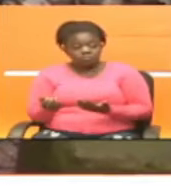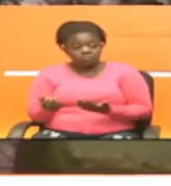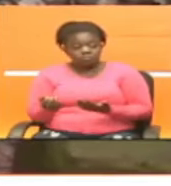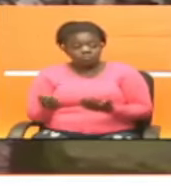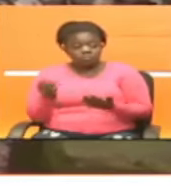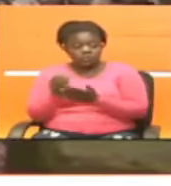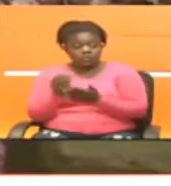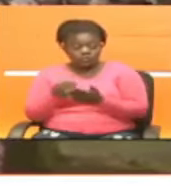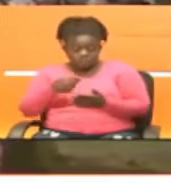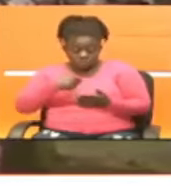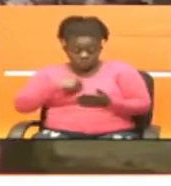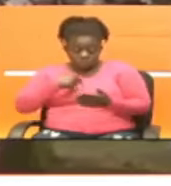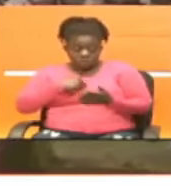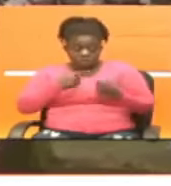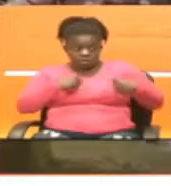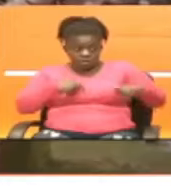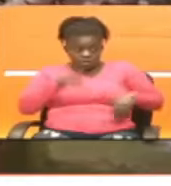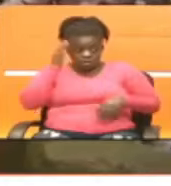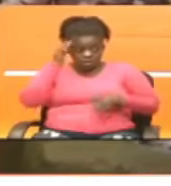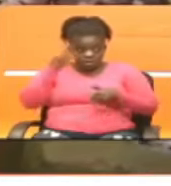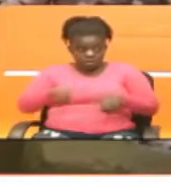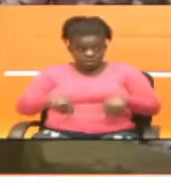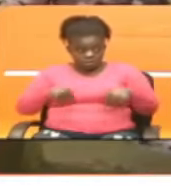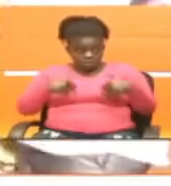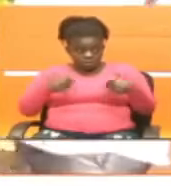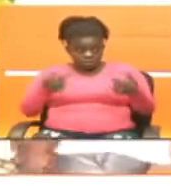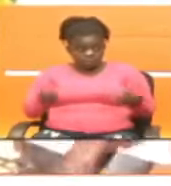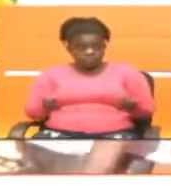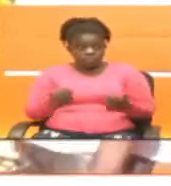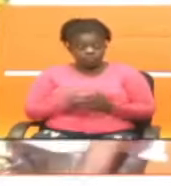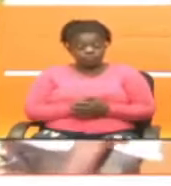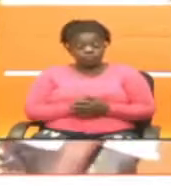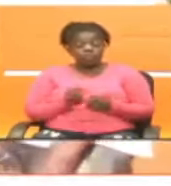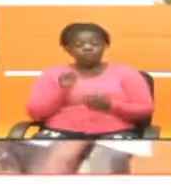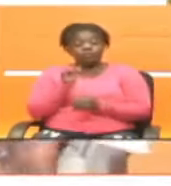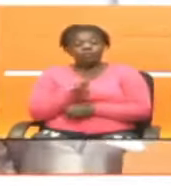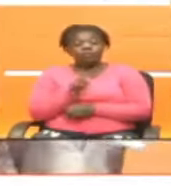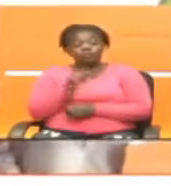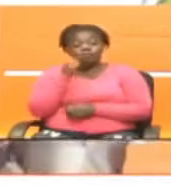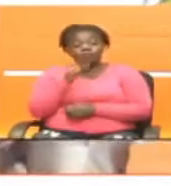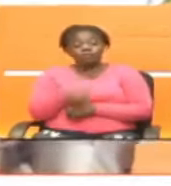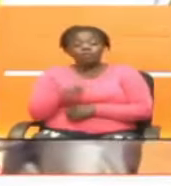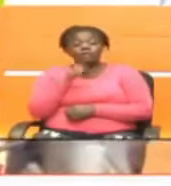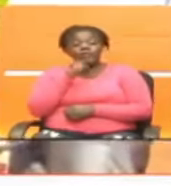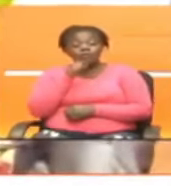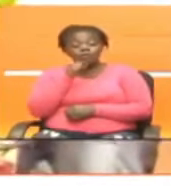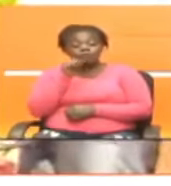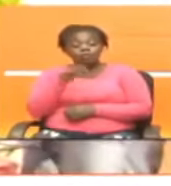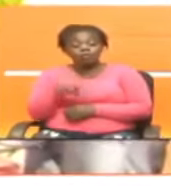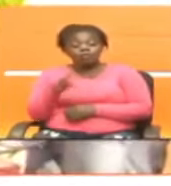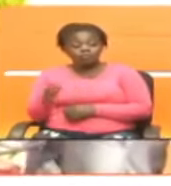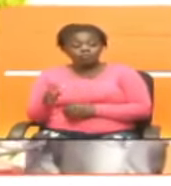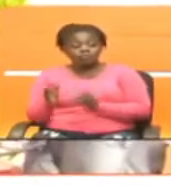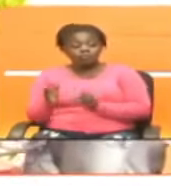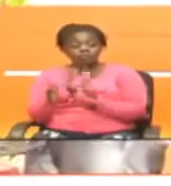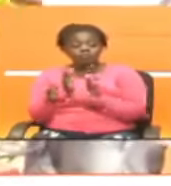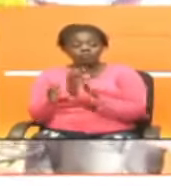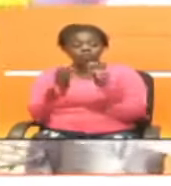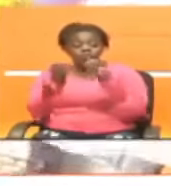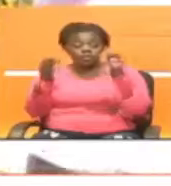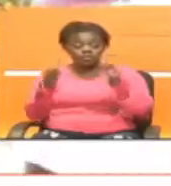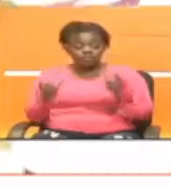tumutima ati ula ejakuzi jali okusinga tulanga tetumulaba. Kansala abu mukwa ya gami tisibuli bam amuwolire ebintu bingi